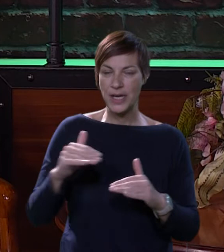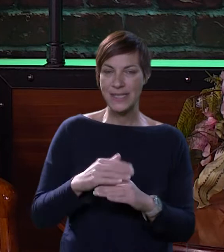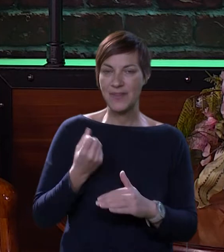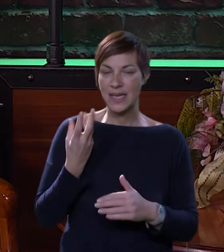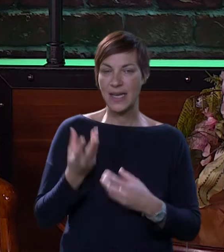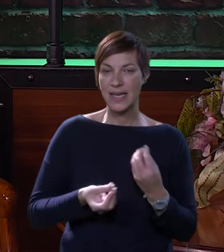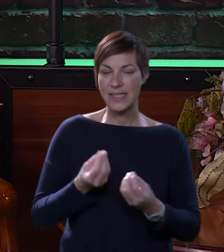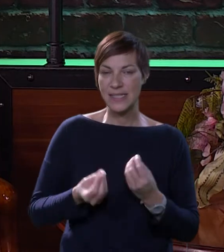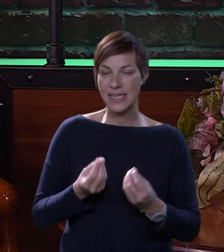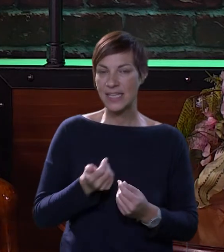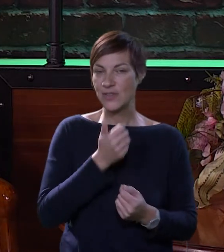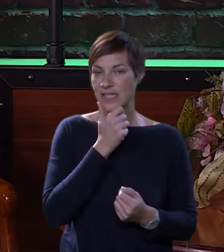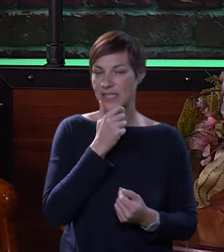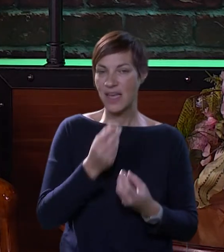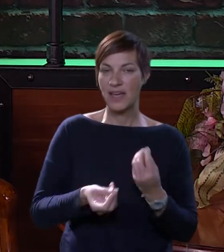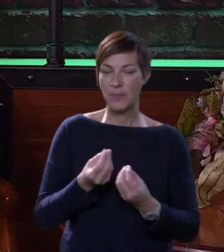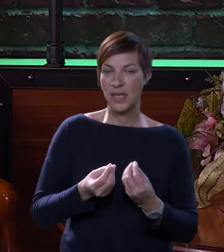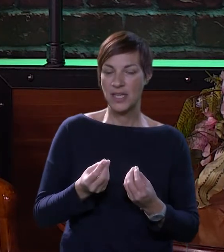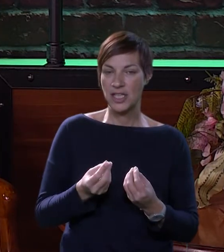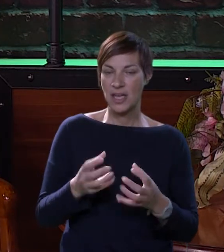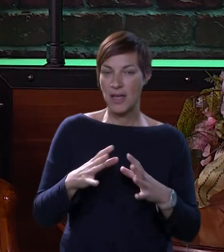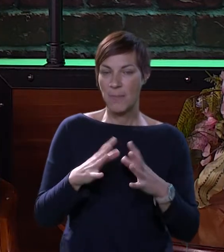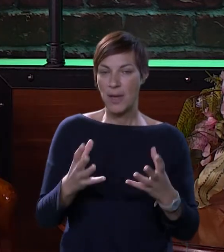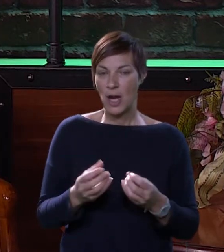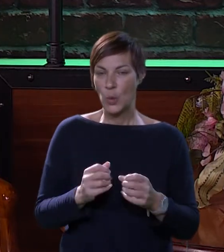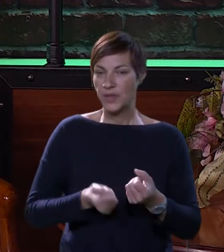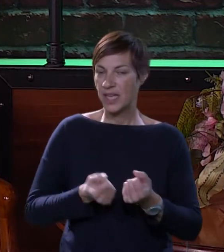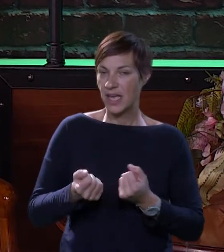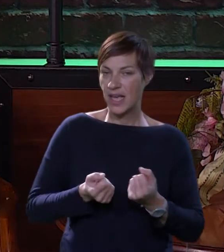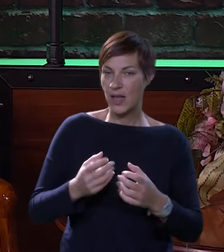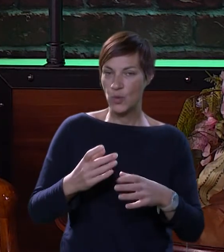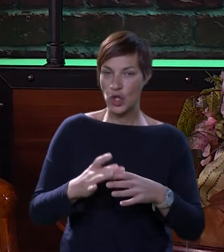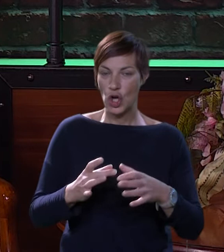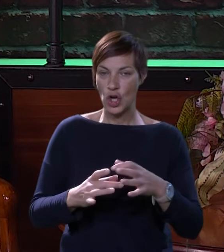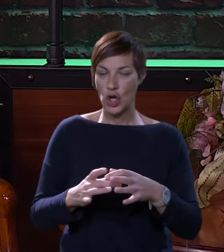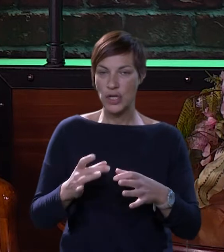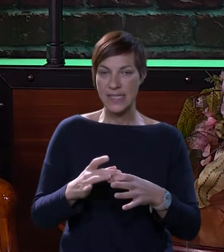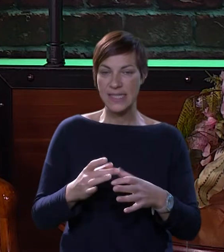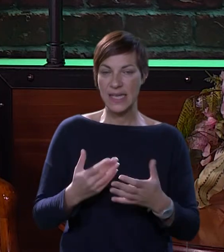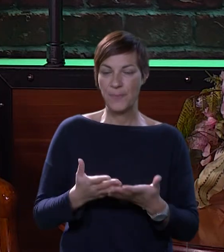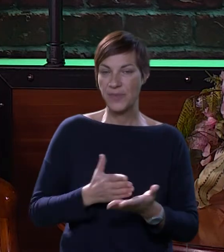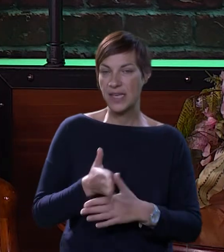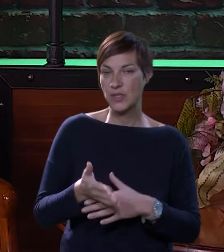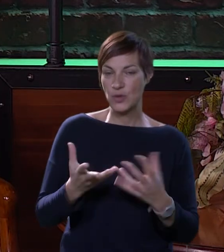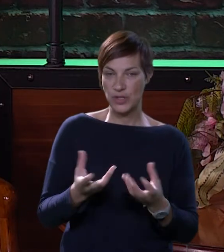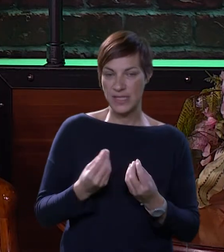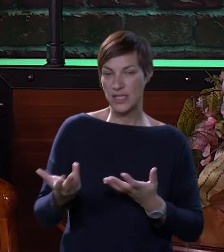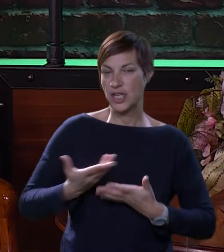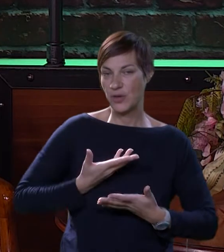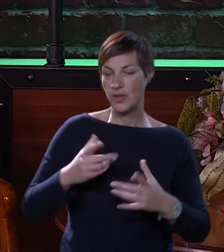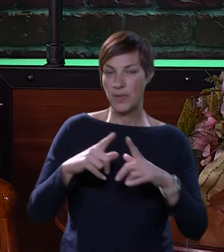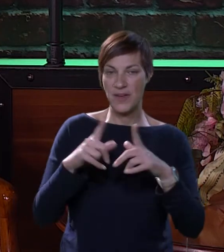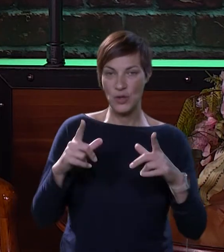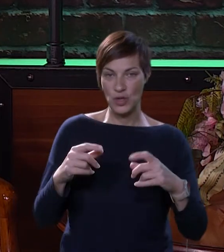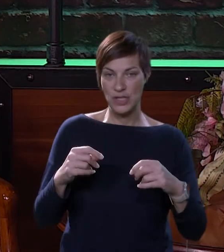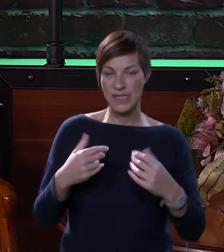razvijena kada se igraju sa klasičnim igračkama tipa lutka, auto, kocke, zato što su kroz sadržaj koji dobivaju